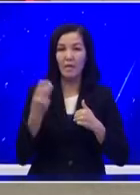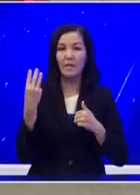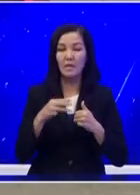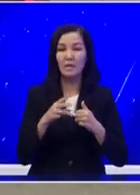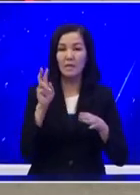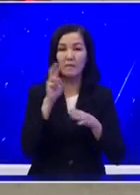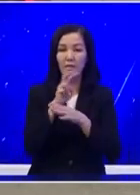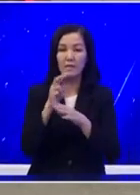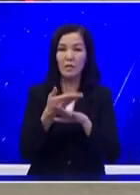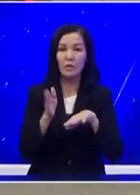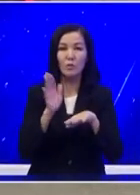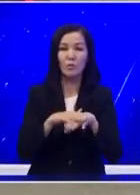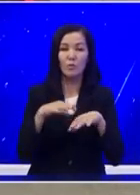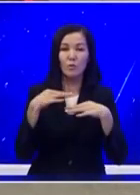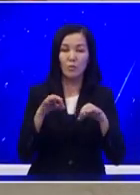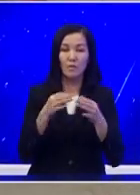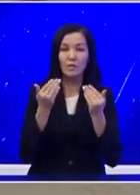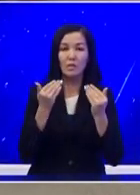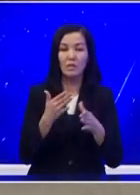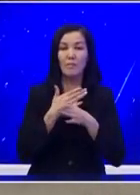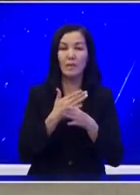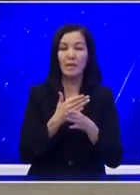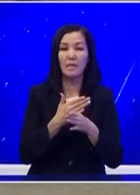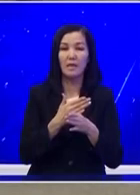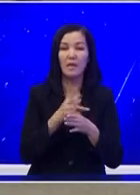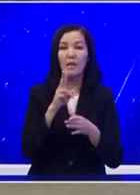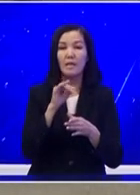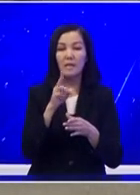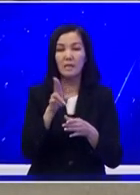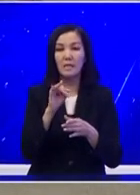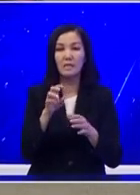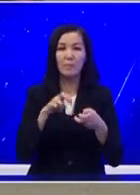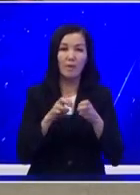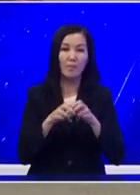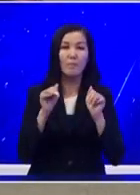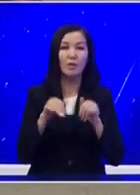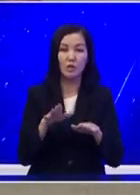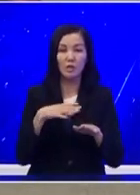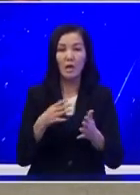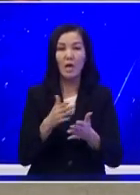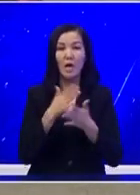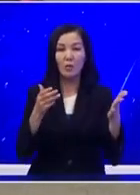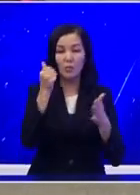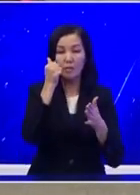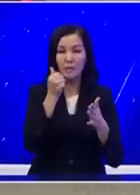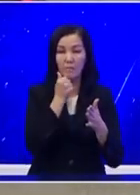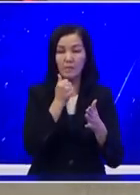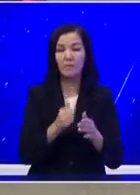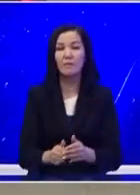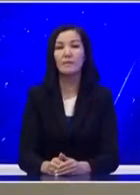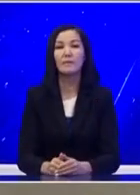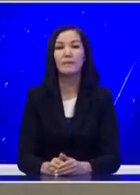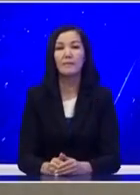выездов и трудности со спецтранспортом. Но благодаря поддержке автоволонтеров эта проблема сошла на нет. Огромное спасибо за своевременную